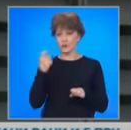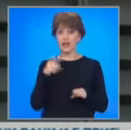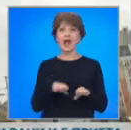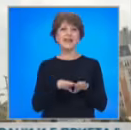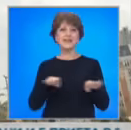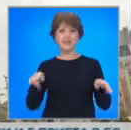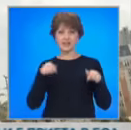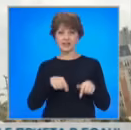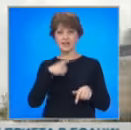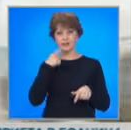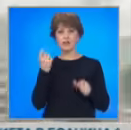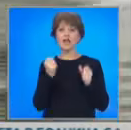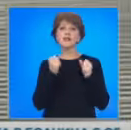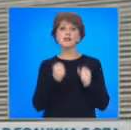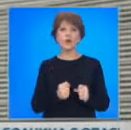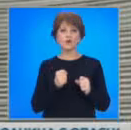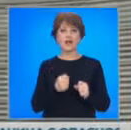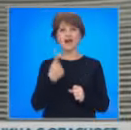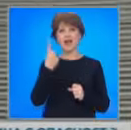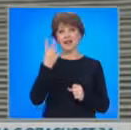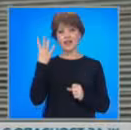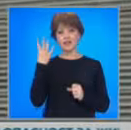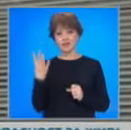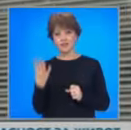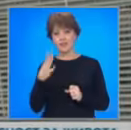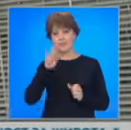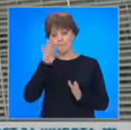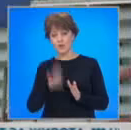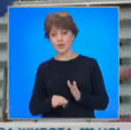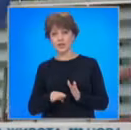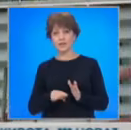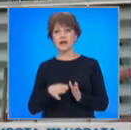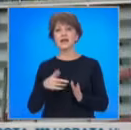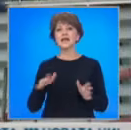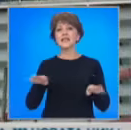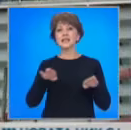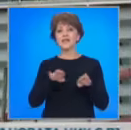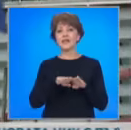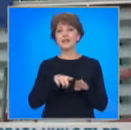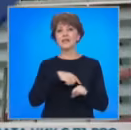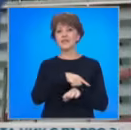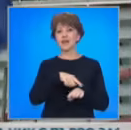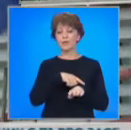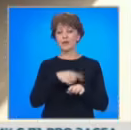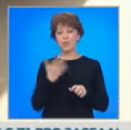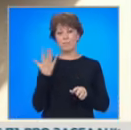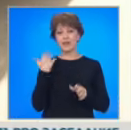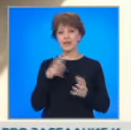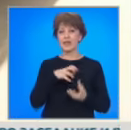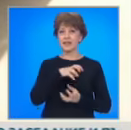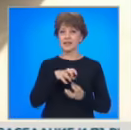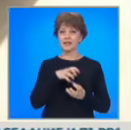през тази се очаква да останат с една четвърт по-ниски в сравнение с времето преди кризата. Инфлацията ще ускори темпа си